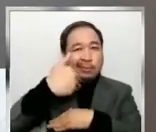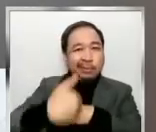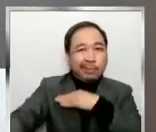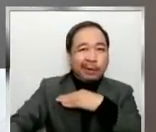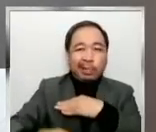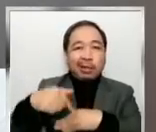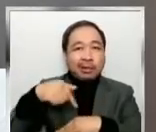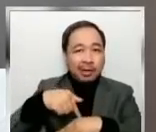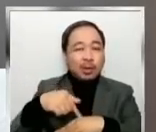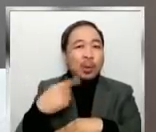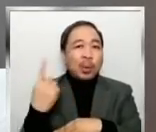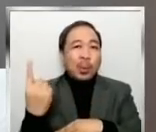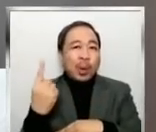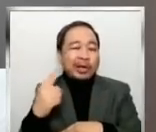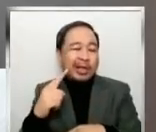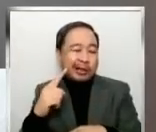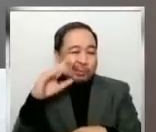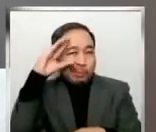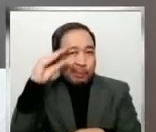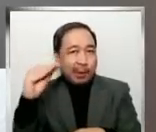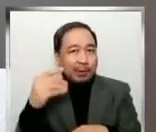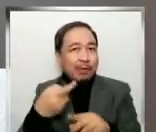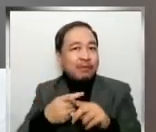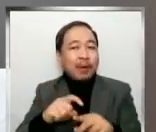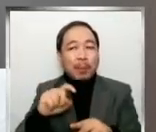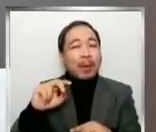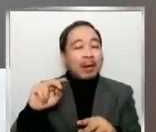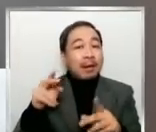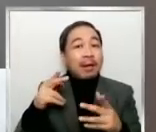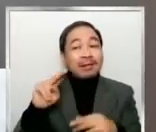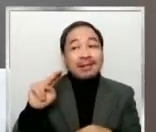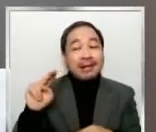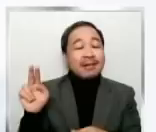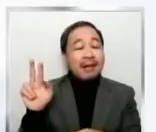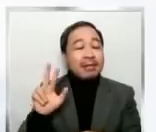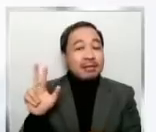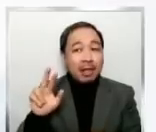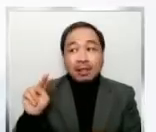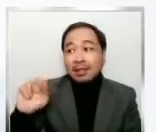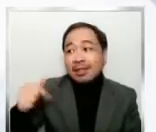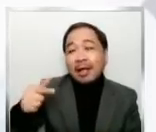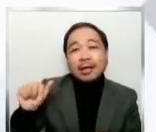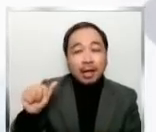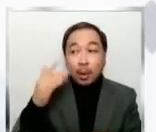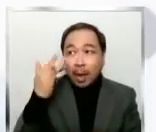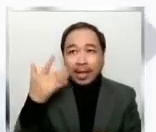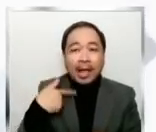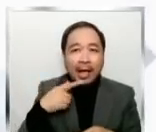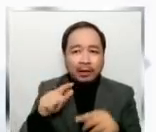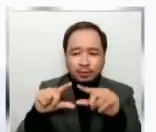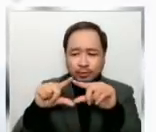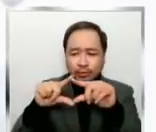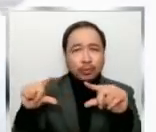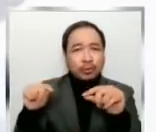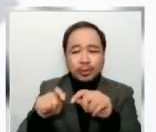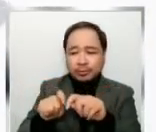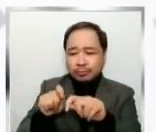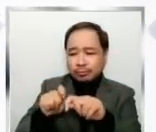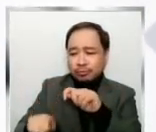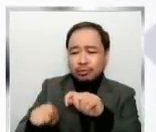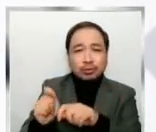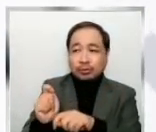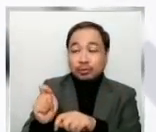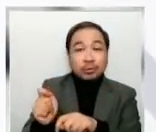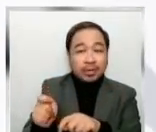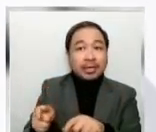nang agad pumutok ang sinindihan niyang 5-star bago pa man niya ito bitawan. Pumutok po yung 5-star mismo sa